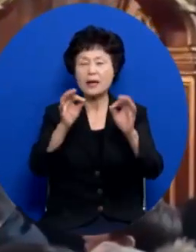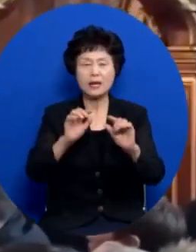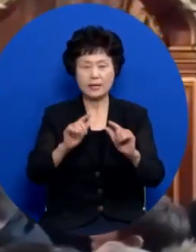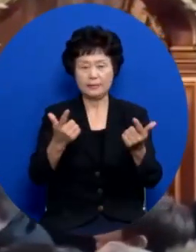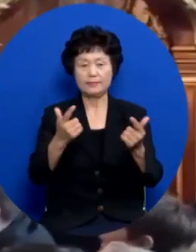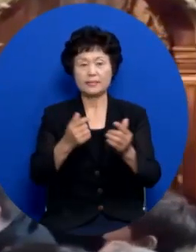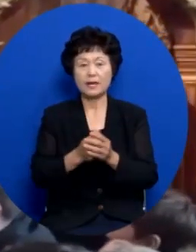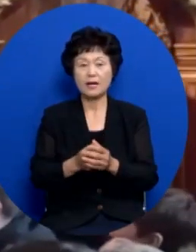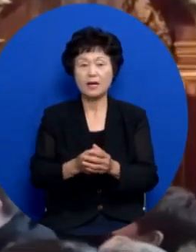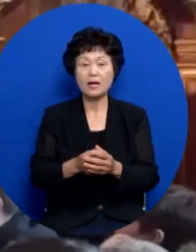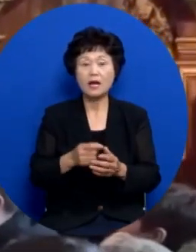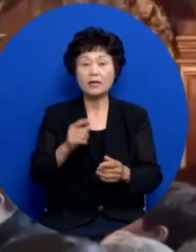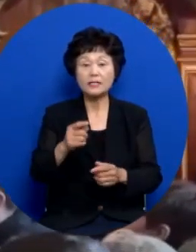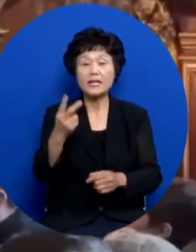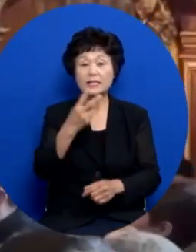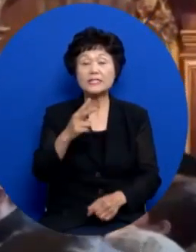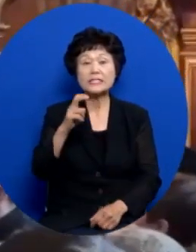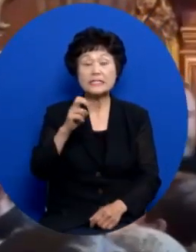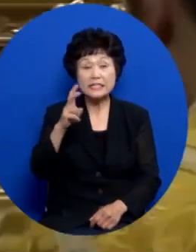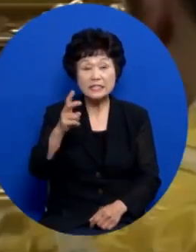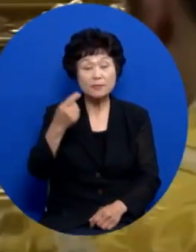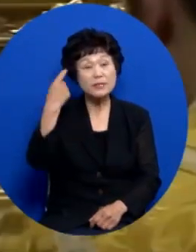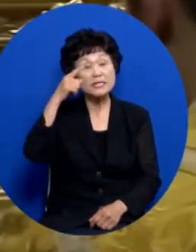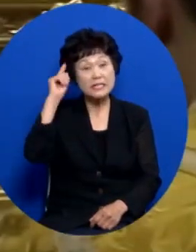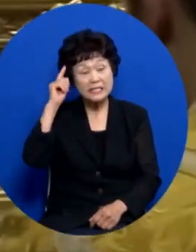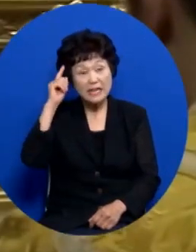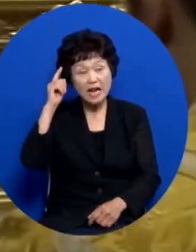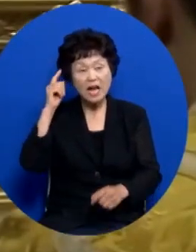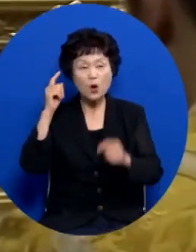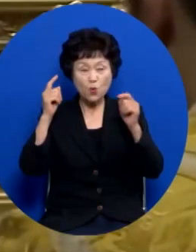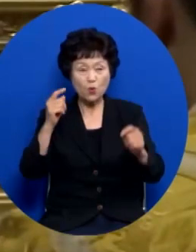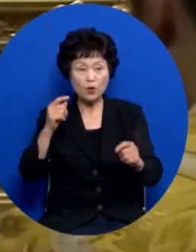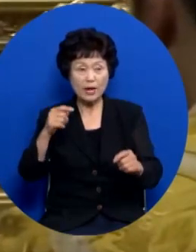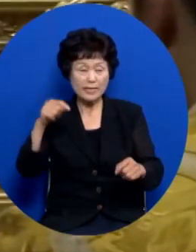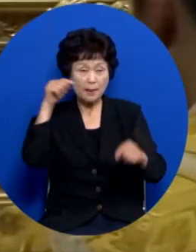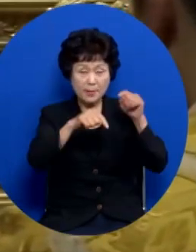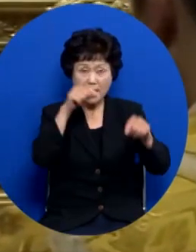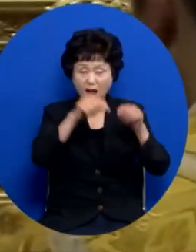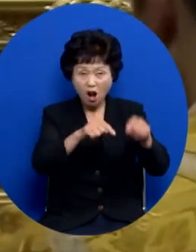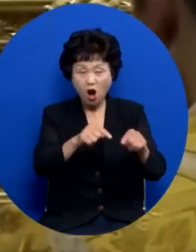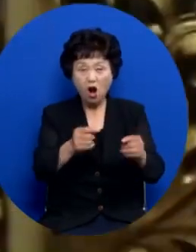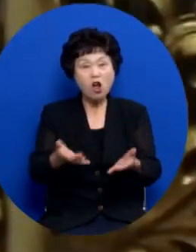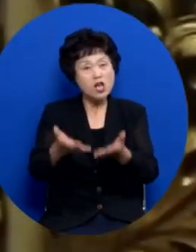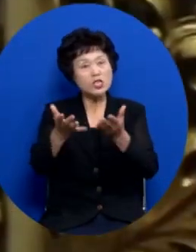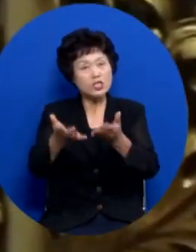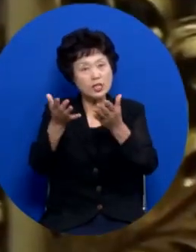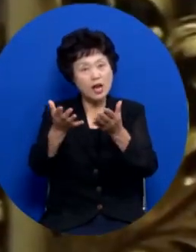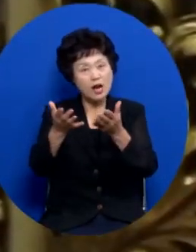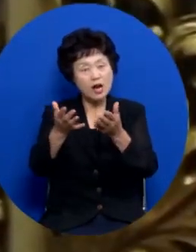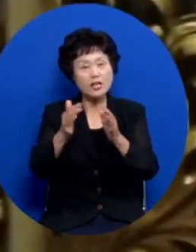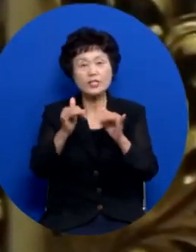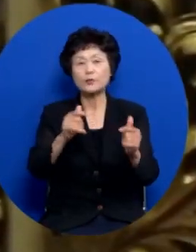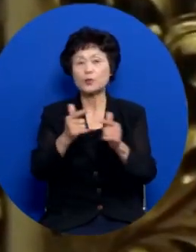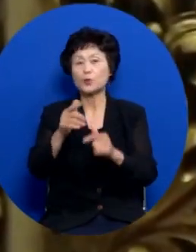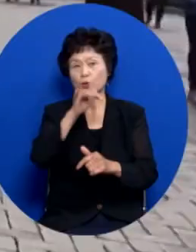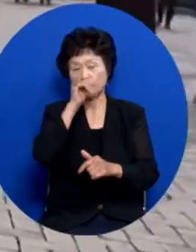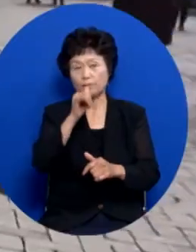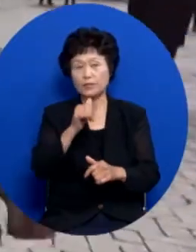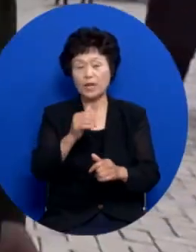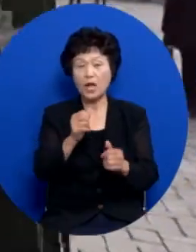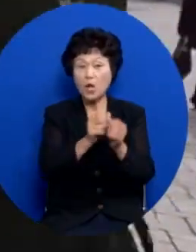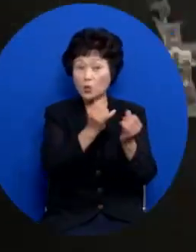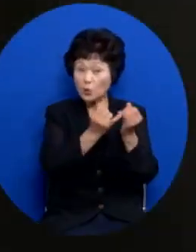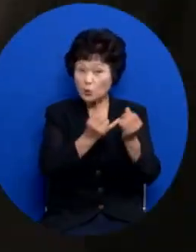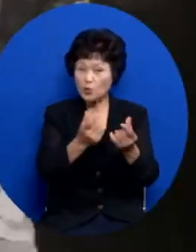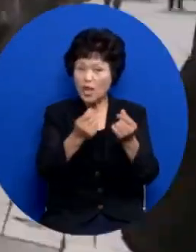공식 석상에서 2022년 러시아의 우크라이나 침공을 서슴지 않고 지지했습니다. 전쟁을 동성애 같은